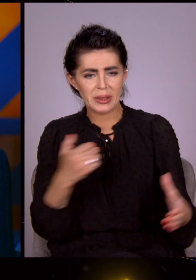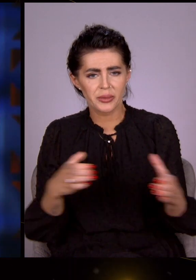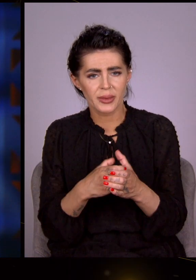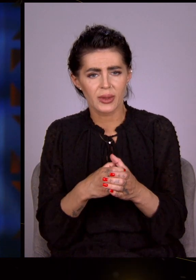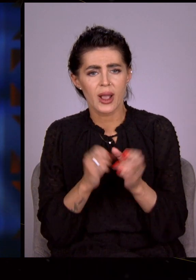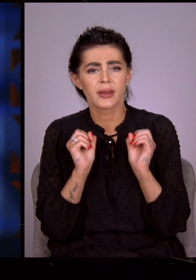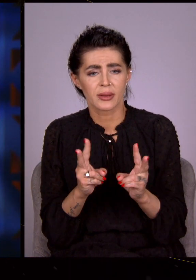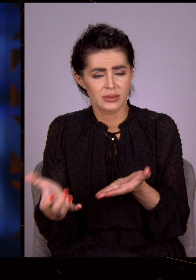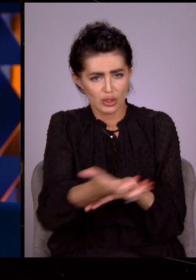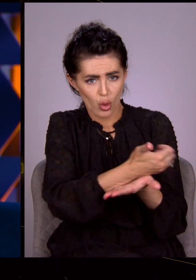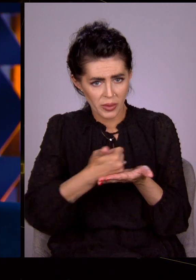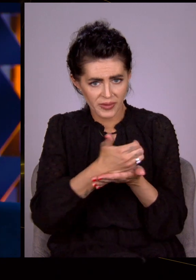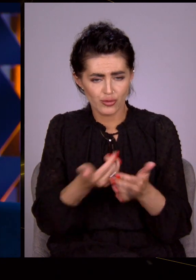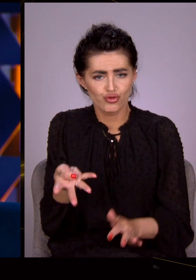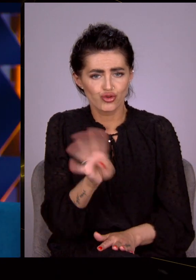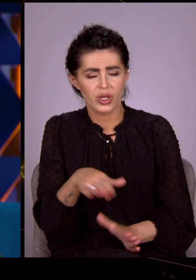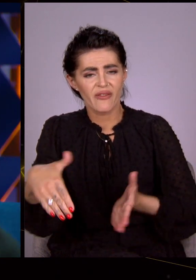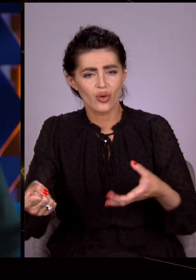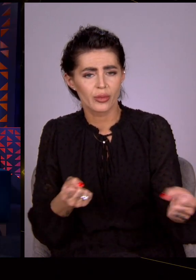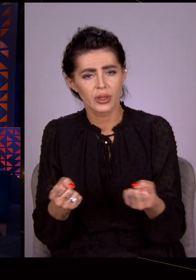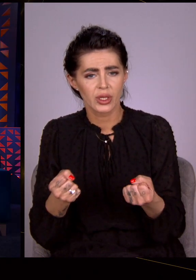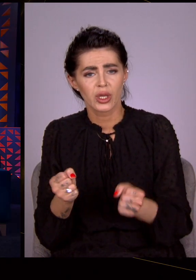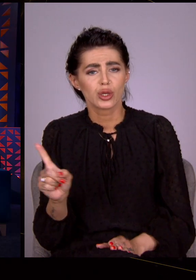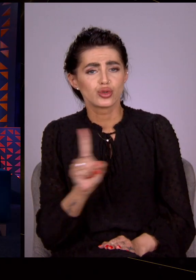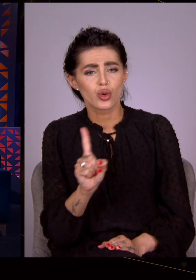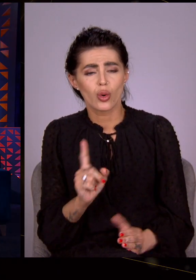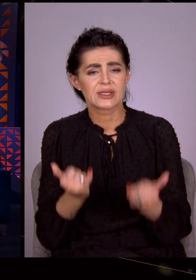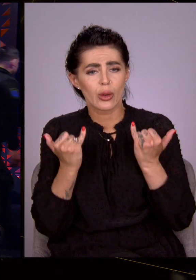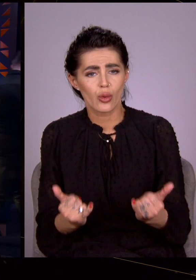на 4 автомобілі? І що сьогодні для неї